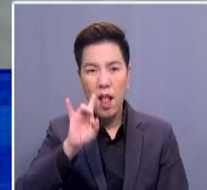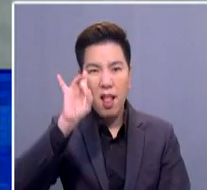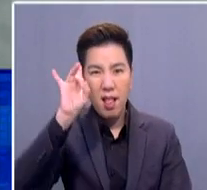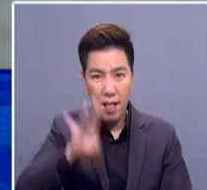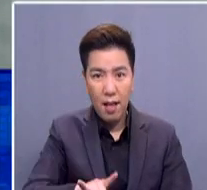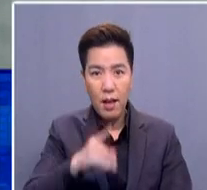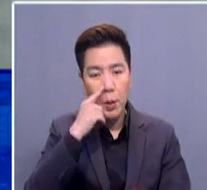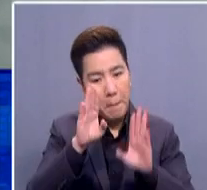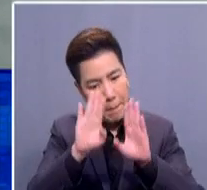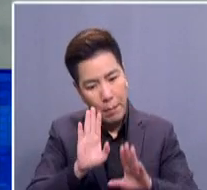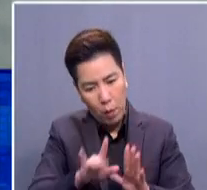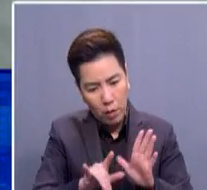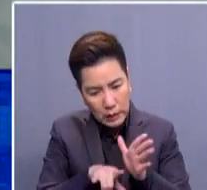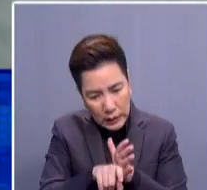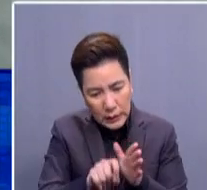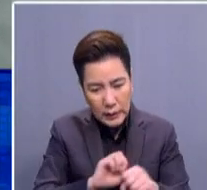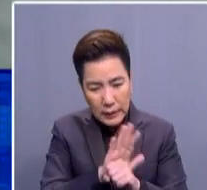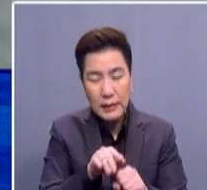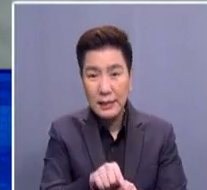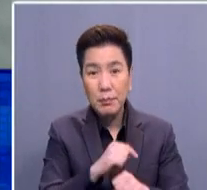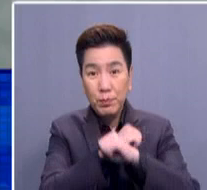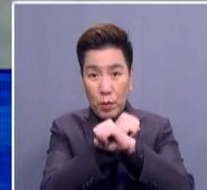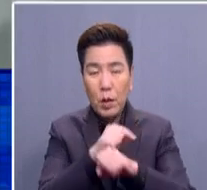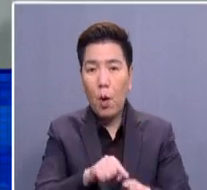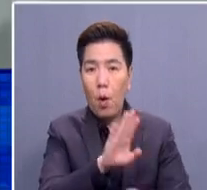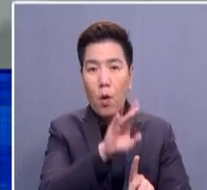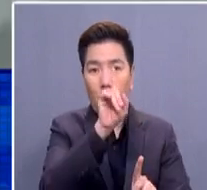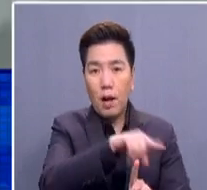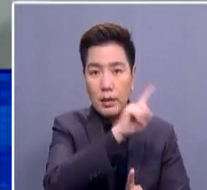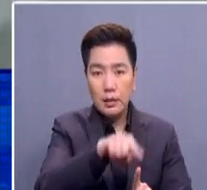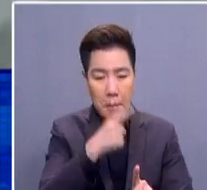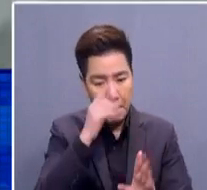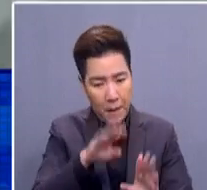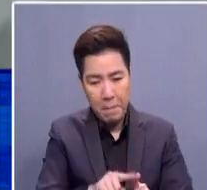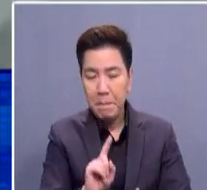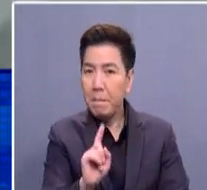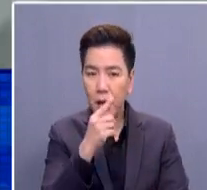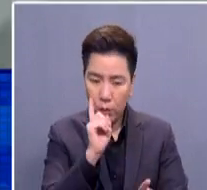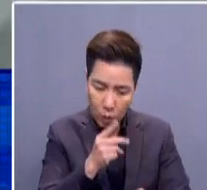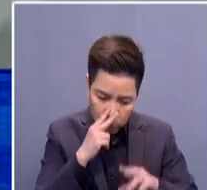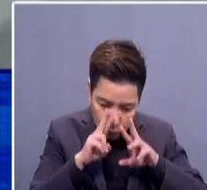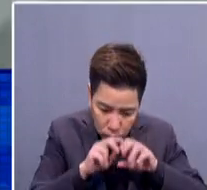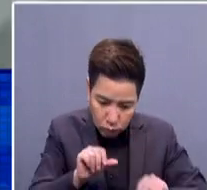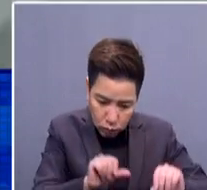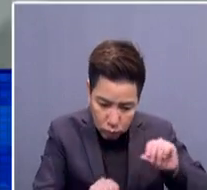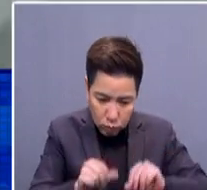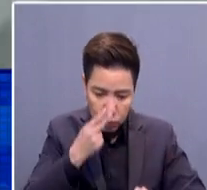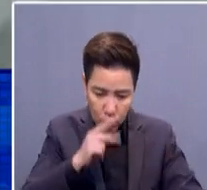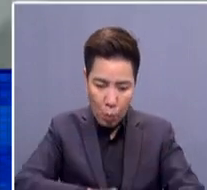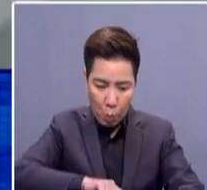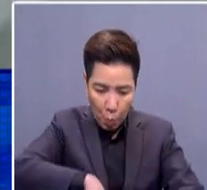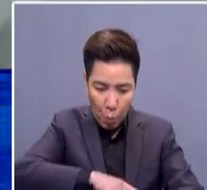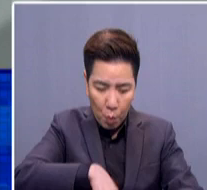แรงแล้วก็เอกลักษณ์ของวัคซีนซึ่งวัคซีนของแอสตร้าเซนเนก้าหนังจีนใหม่จึงต้องใช้เวลาในการตรวจ